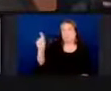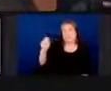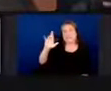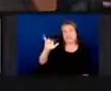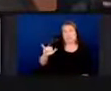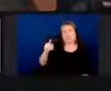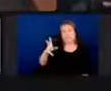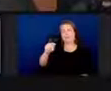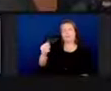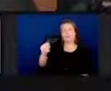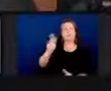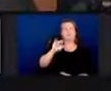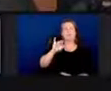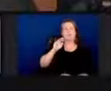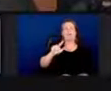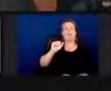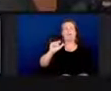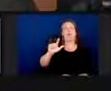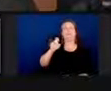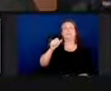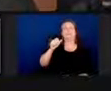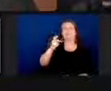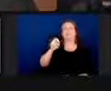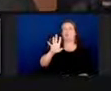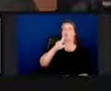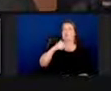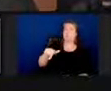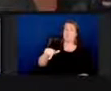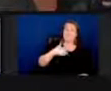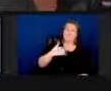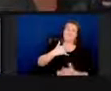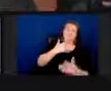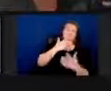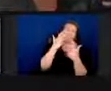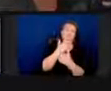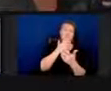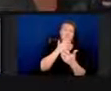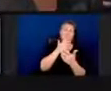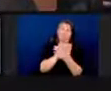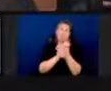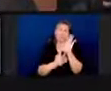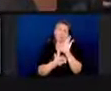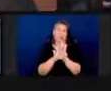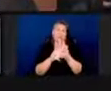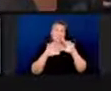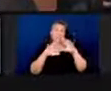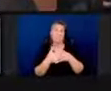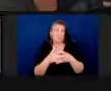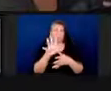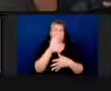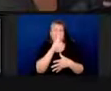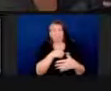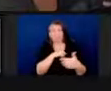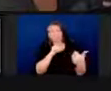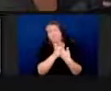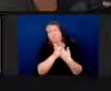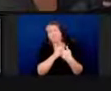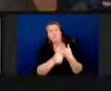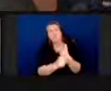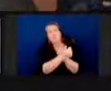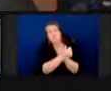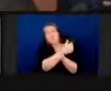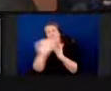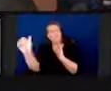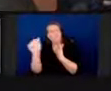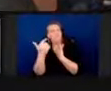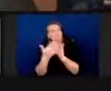وتضيف أشياء ملموسة للمجتمع، وبهذه الطريقة نستطيع أن نحصل على نتائج